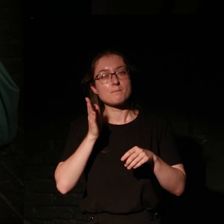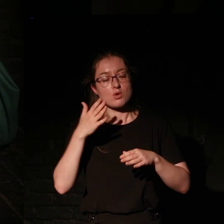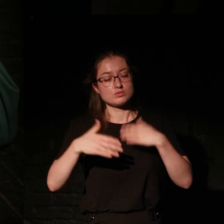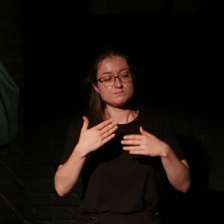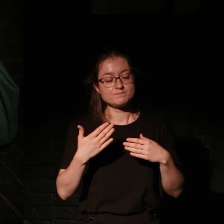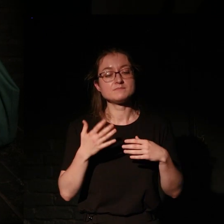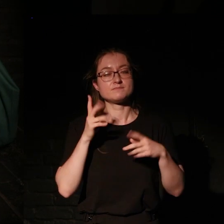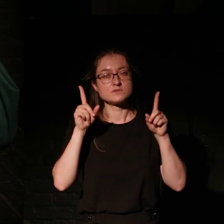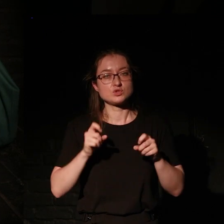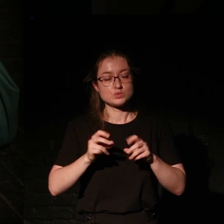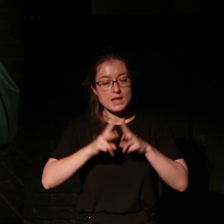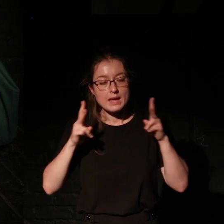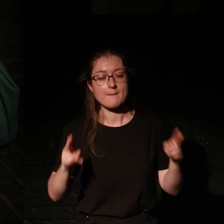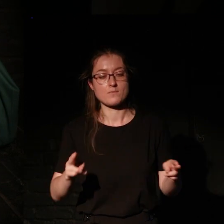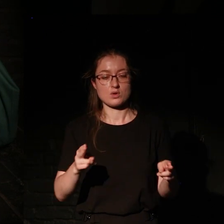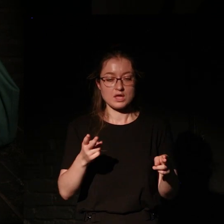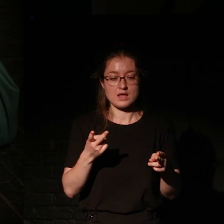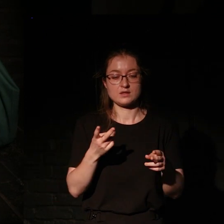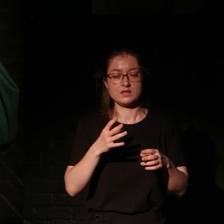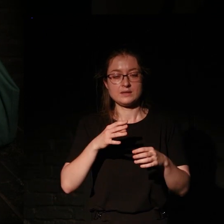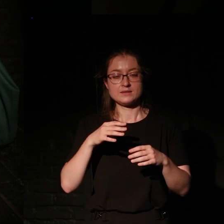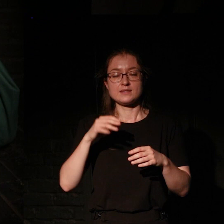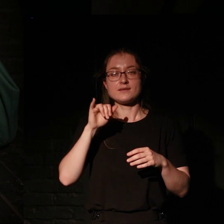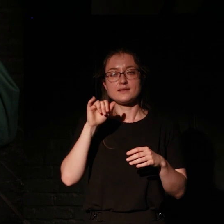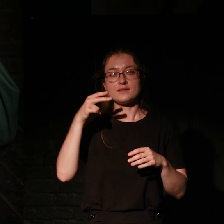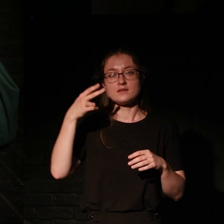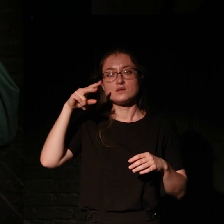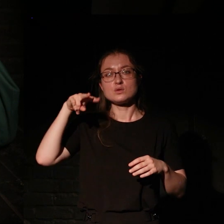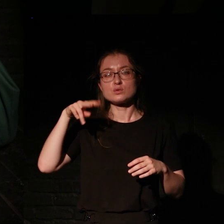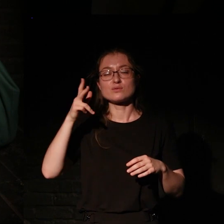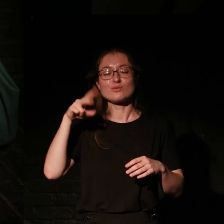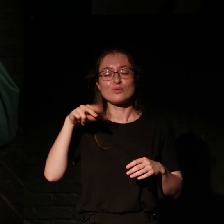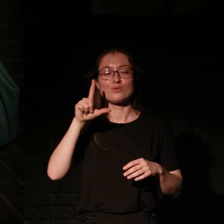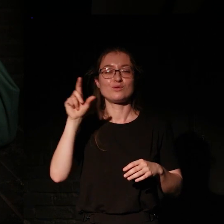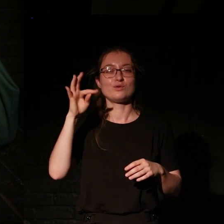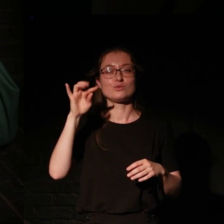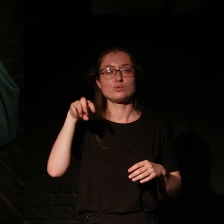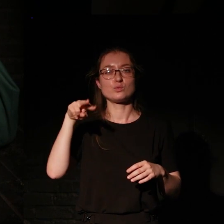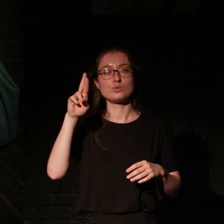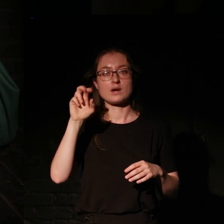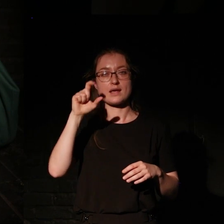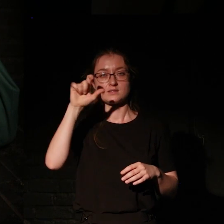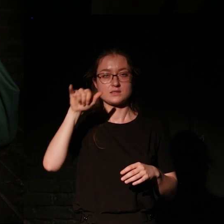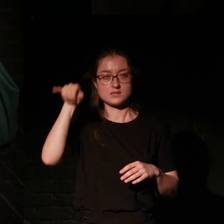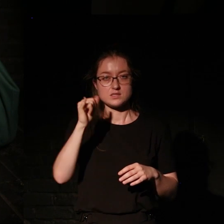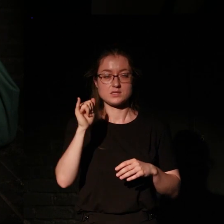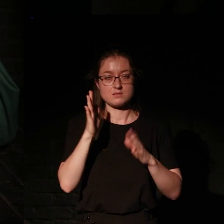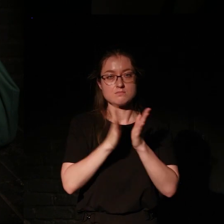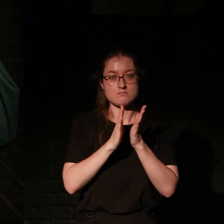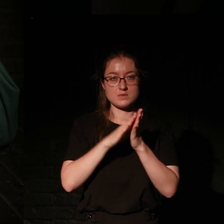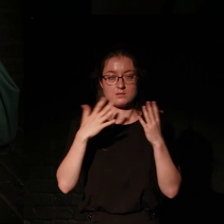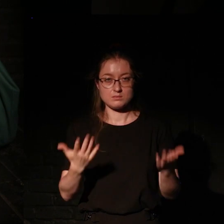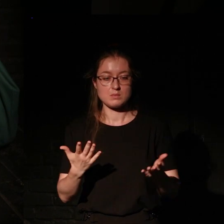inkulturacji Biblii. To widać właśnie w Bibliach niemieckich, to widać przy tłumaczeniu Marcina Lutra, który mówi,